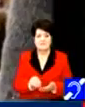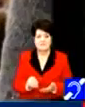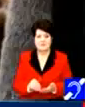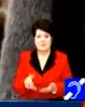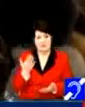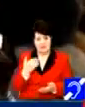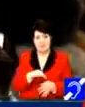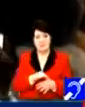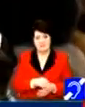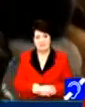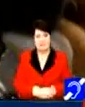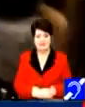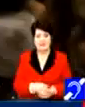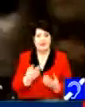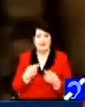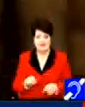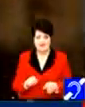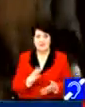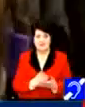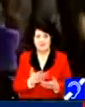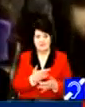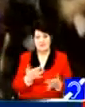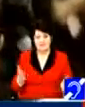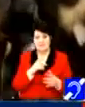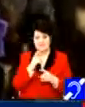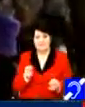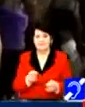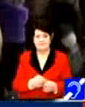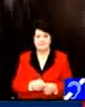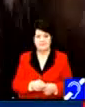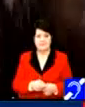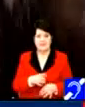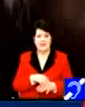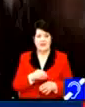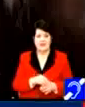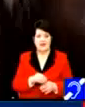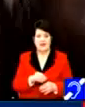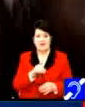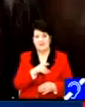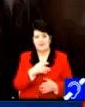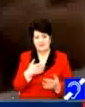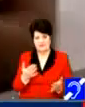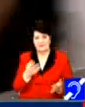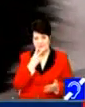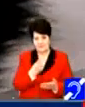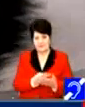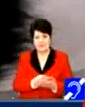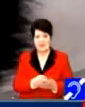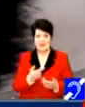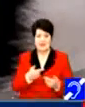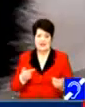она носила это. La vânzare sunt expuse și alte suveniruri, cum ar fi animale împăiate, obiecte sculptate în os